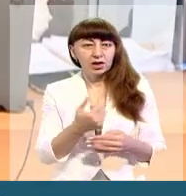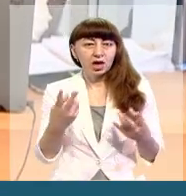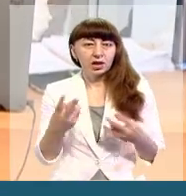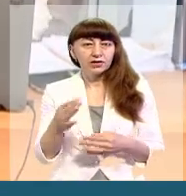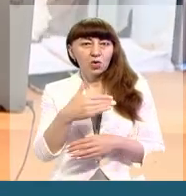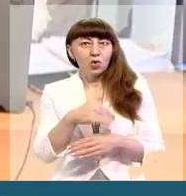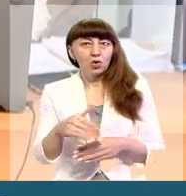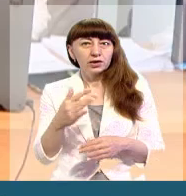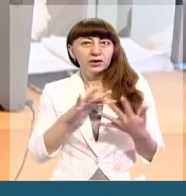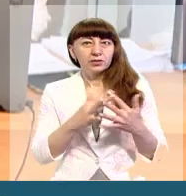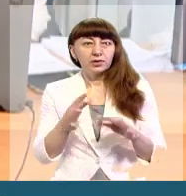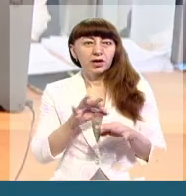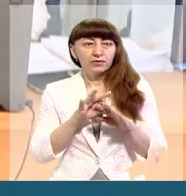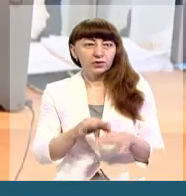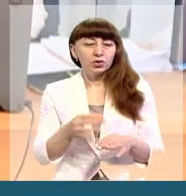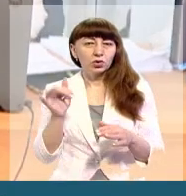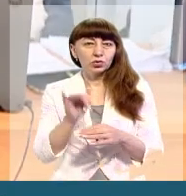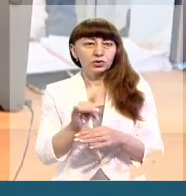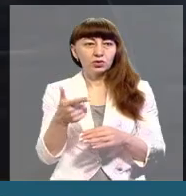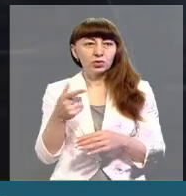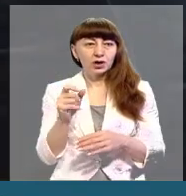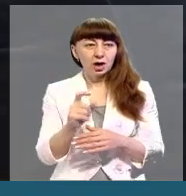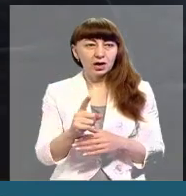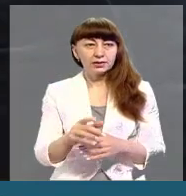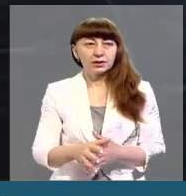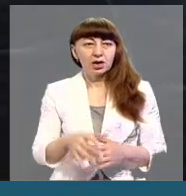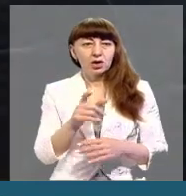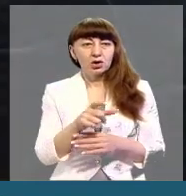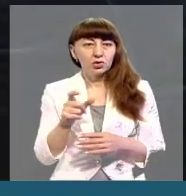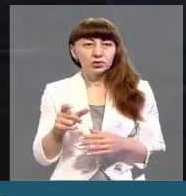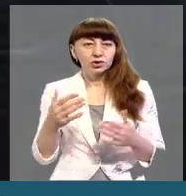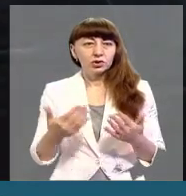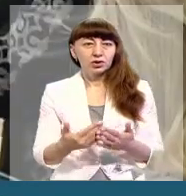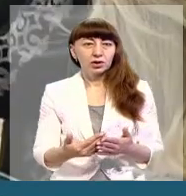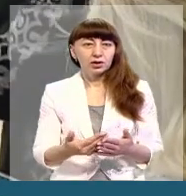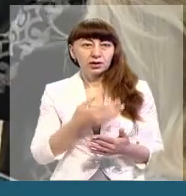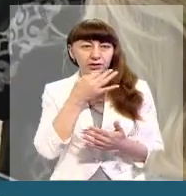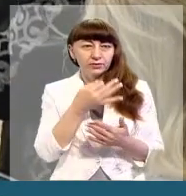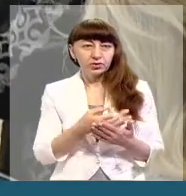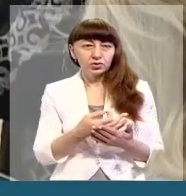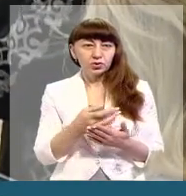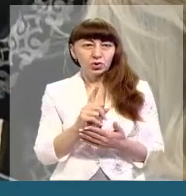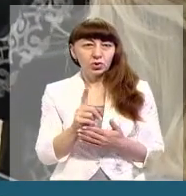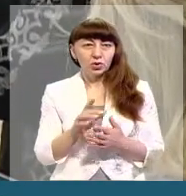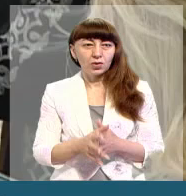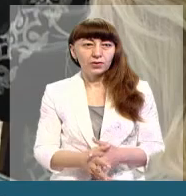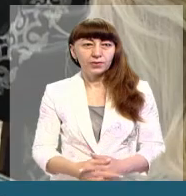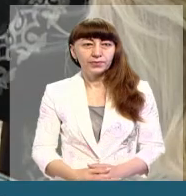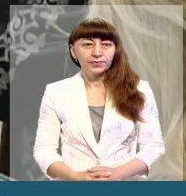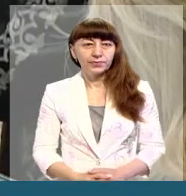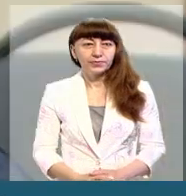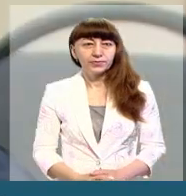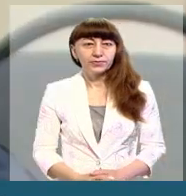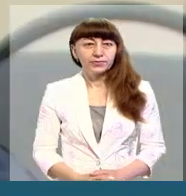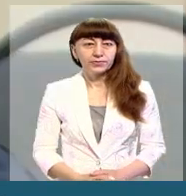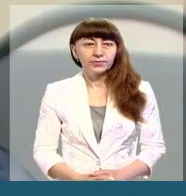және Новая көшелерінің тұрғындары көгілдір газ келеді деп, тіпті қысқы пештерін бұзып тастапты. Енді алда қыс келе жатыр. Жағдайымыз